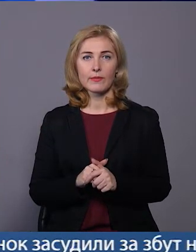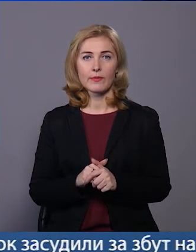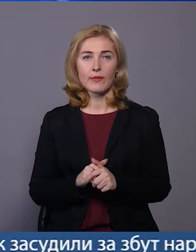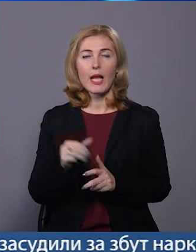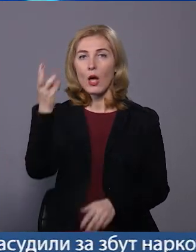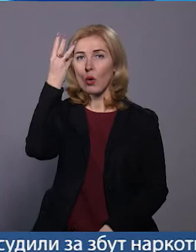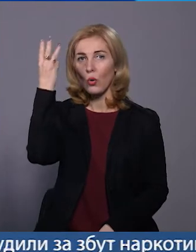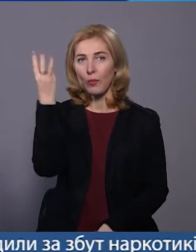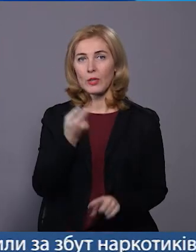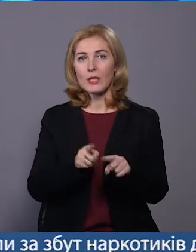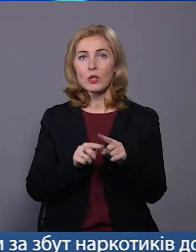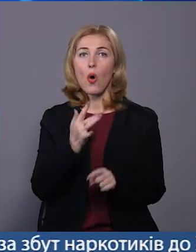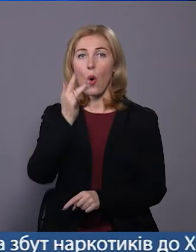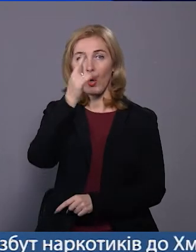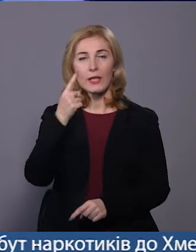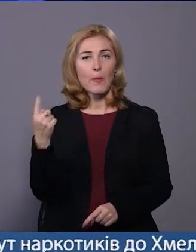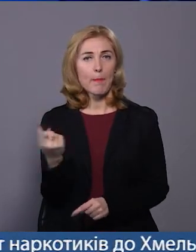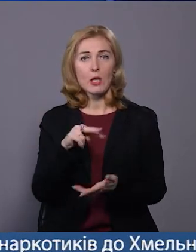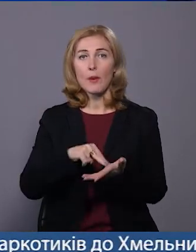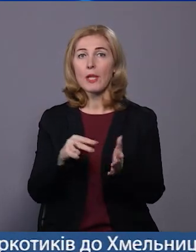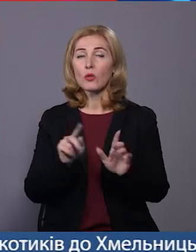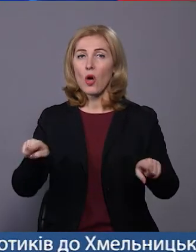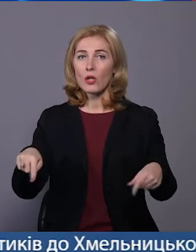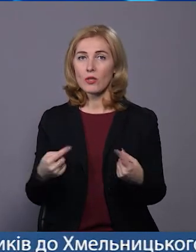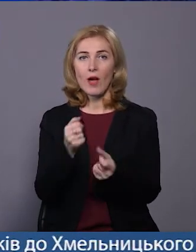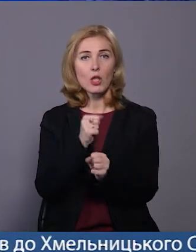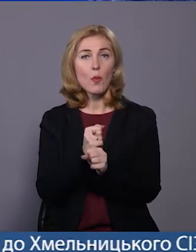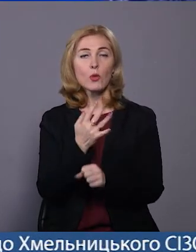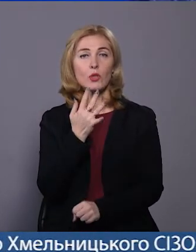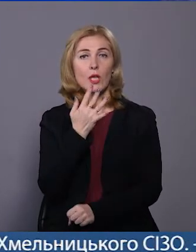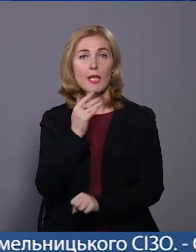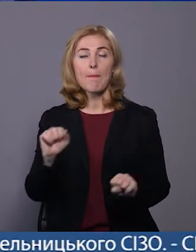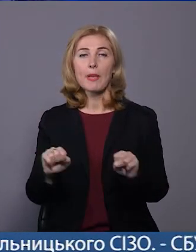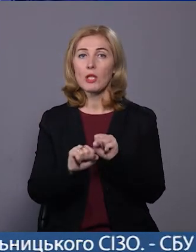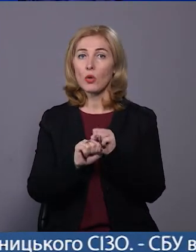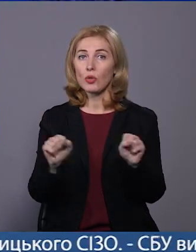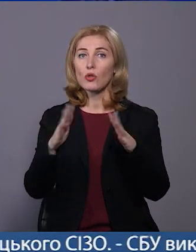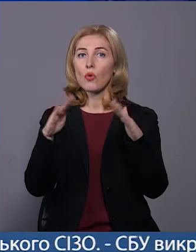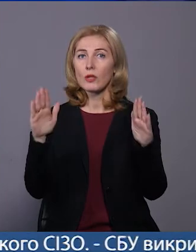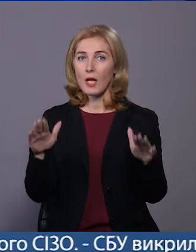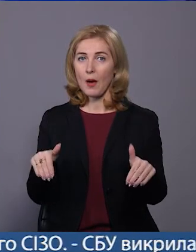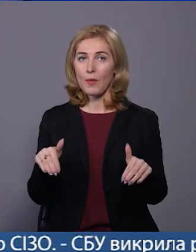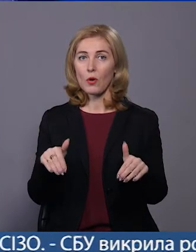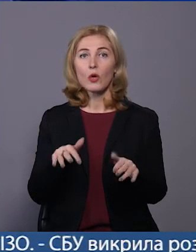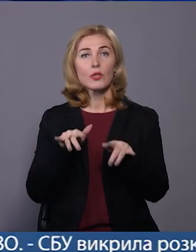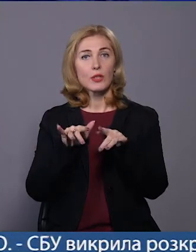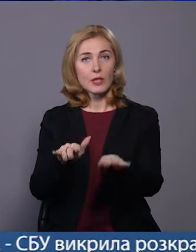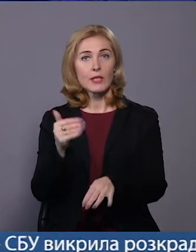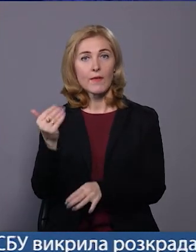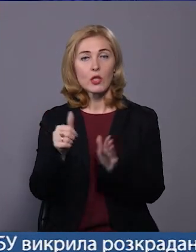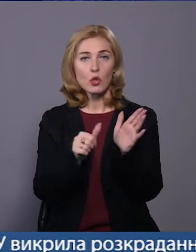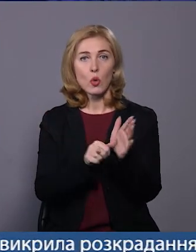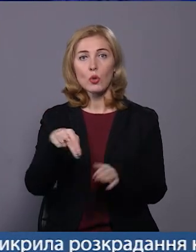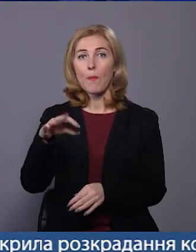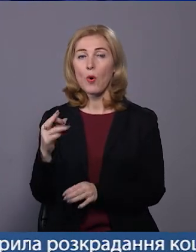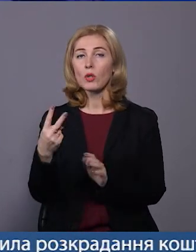У Хмельницькому цього літа вперше планують організувати роботу національно-патріотичного табору. Діятиме він з 6